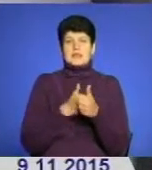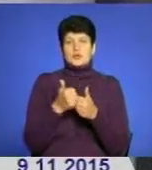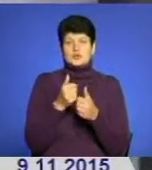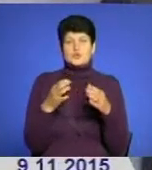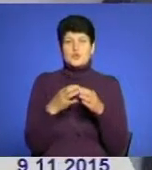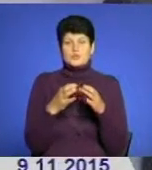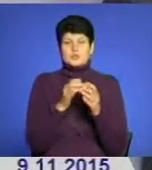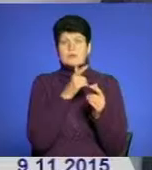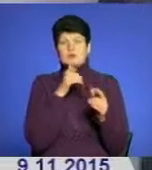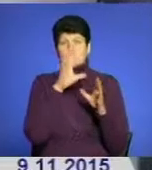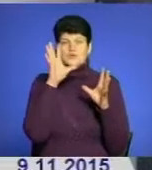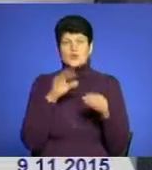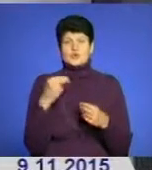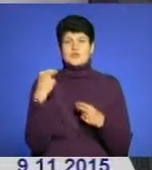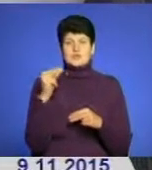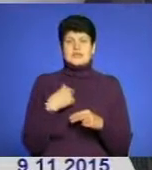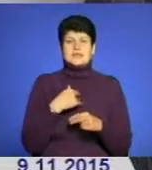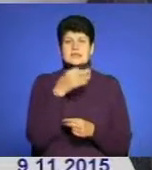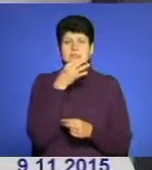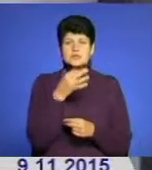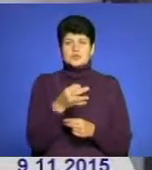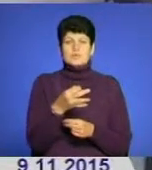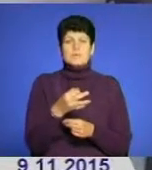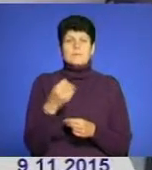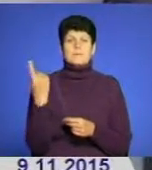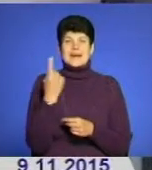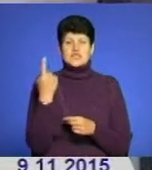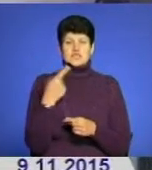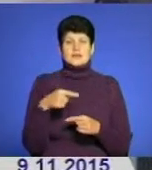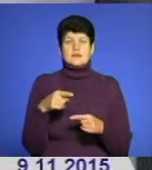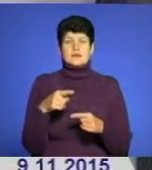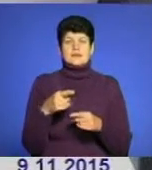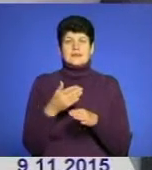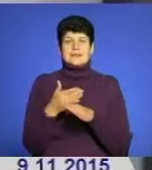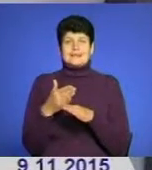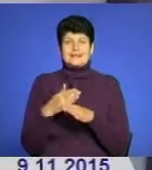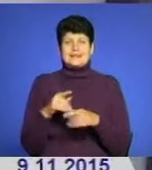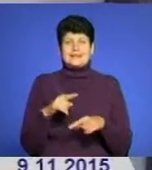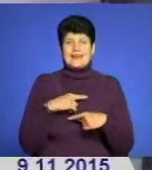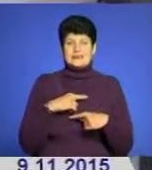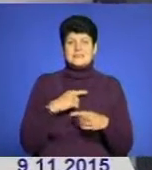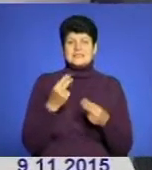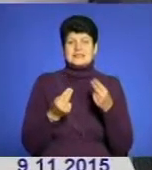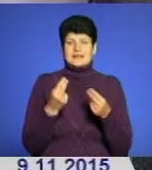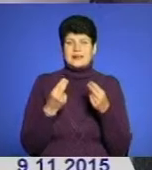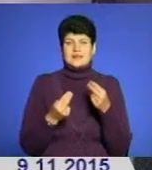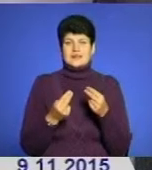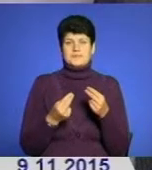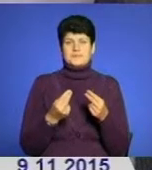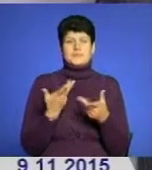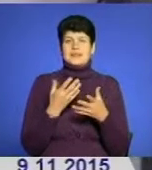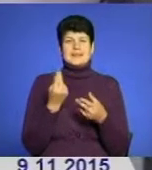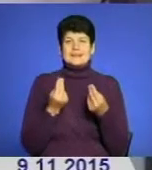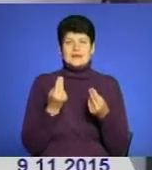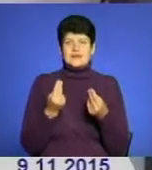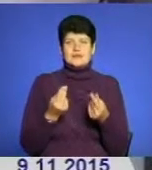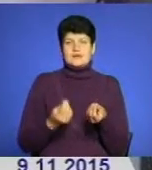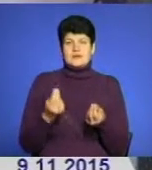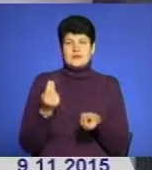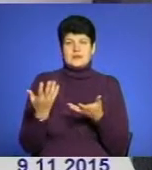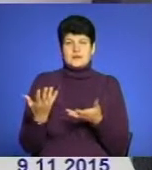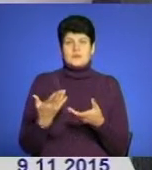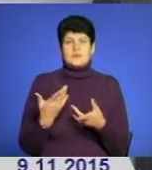всього чемпіонату. Я скажу, що бачите, перший тайм тактично грамотно ми зіграли, тому що ми не дали їм розігрувати. Якби ми їм дали розігрувати на